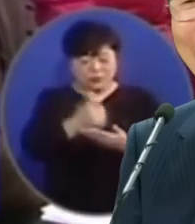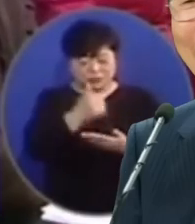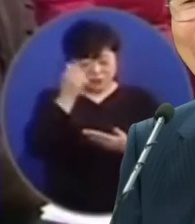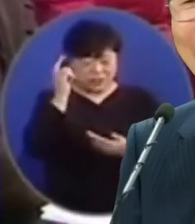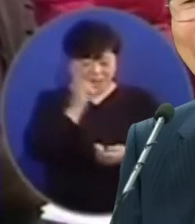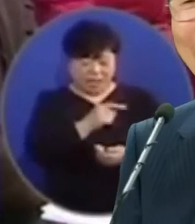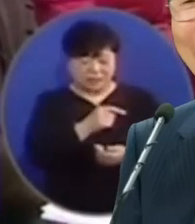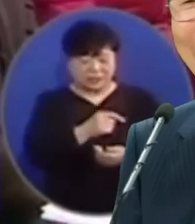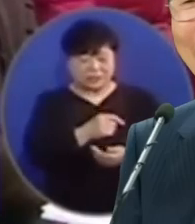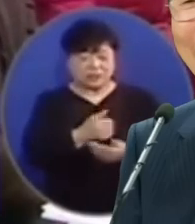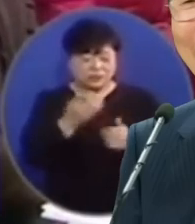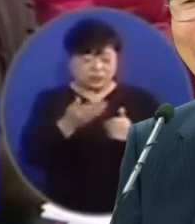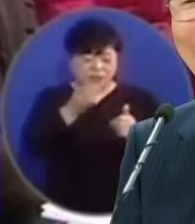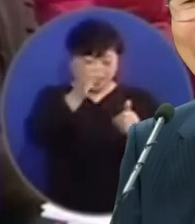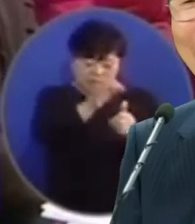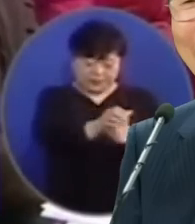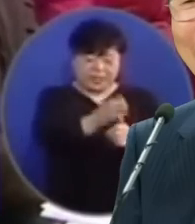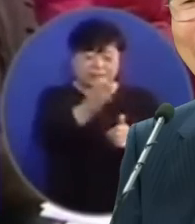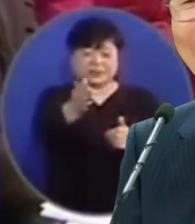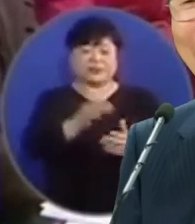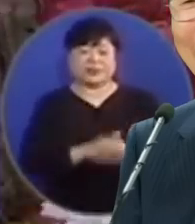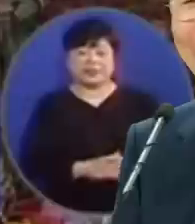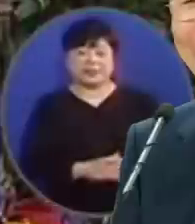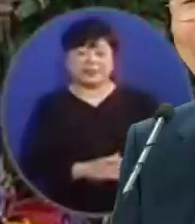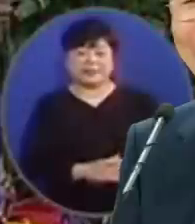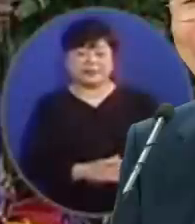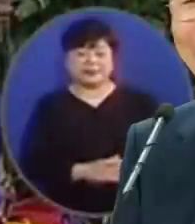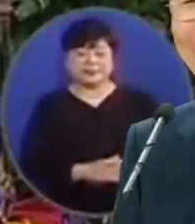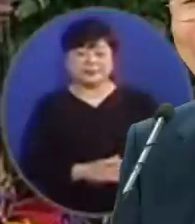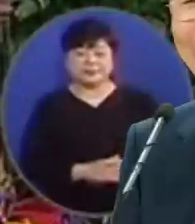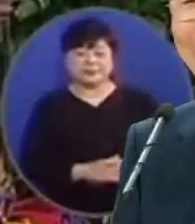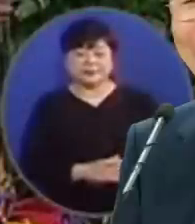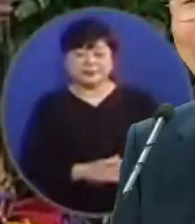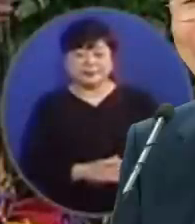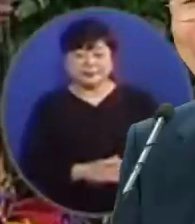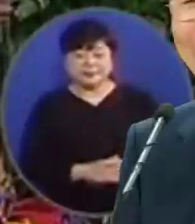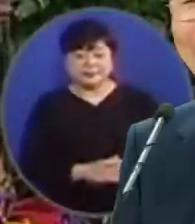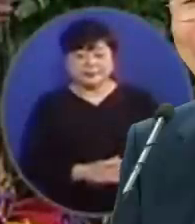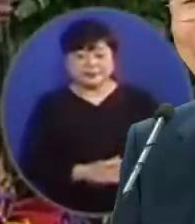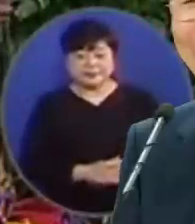우리 모두의 죄악을 그에게 담당시키셨도다.